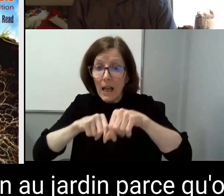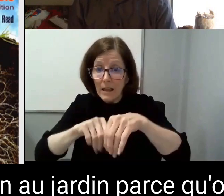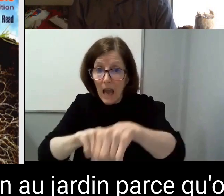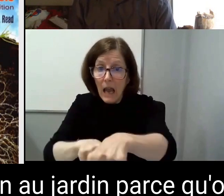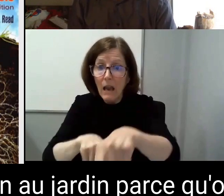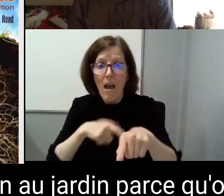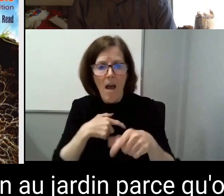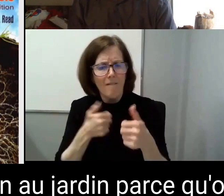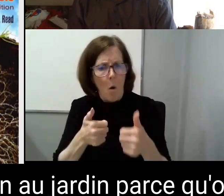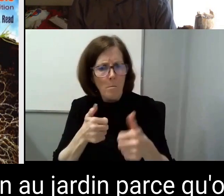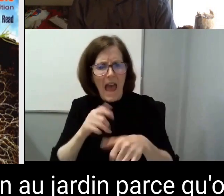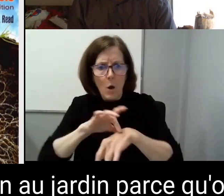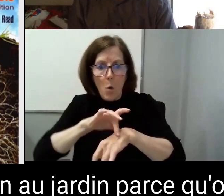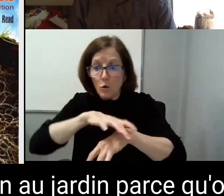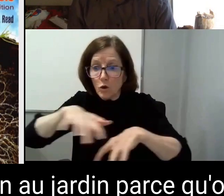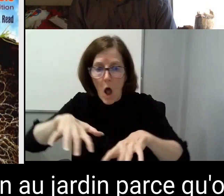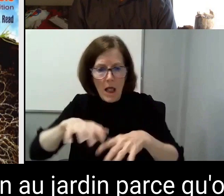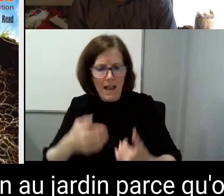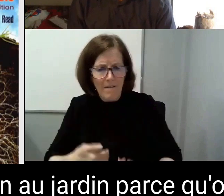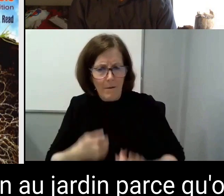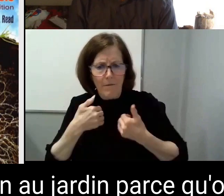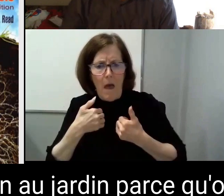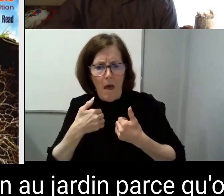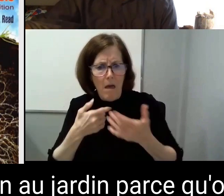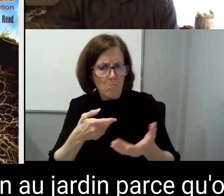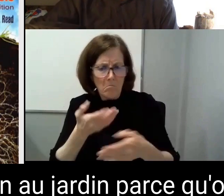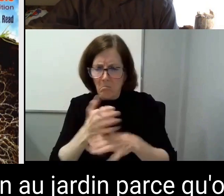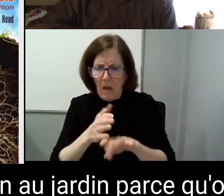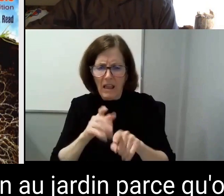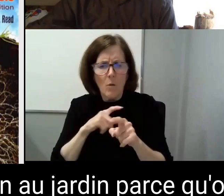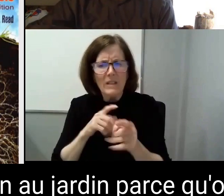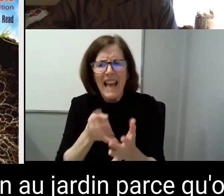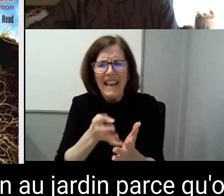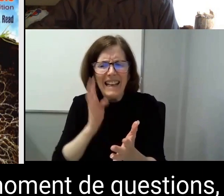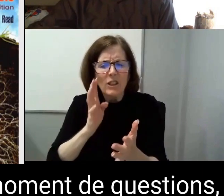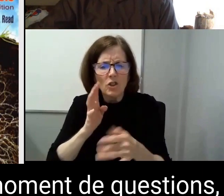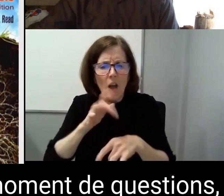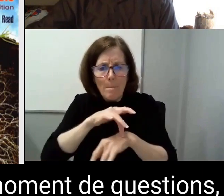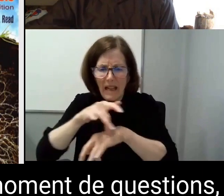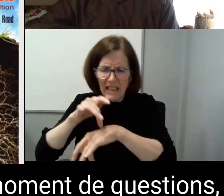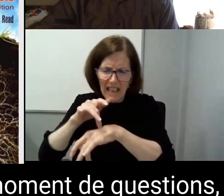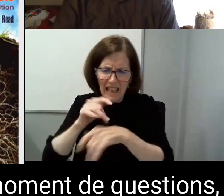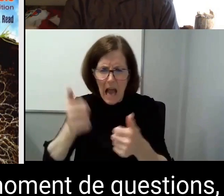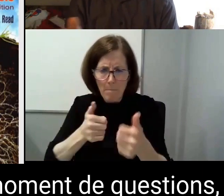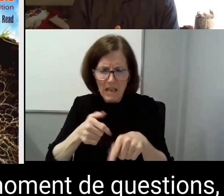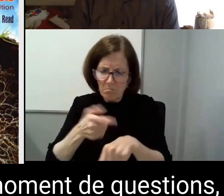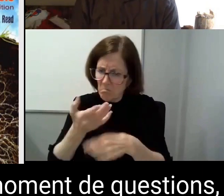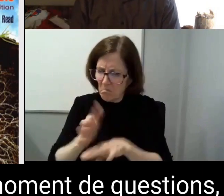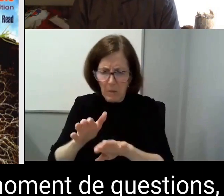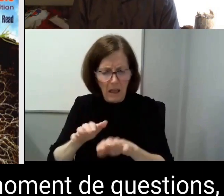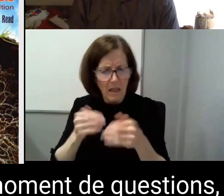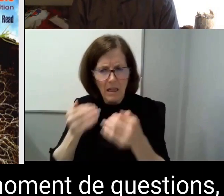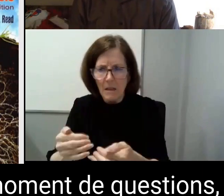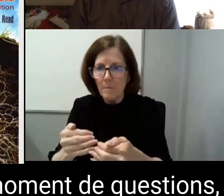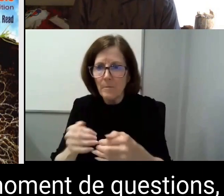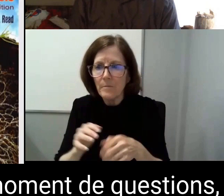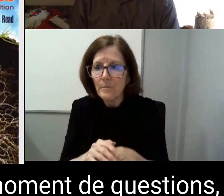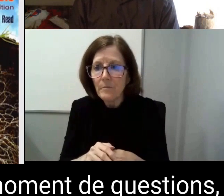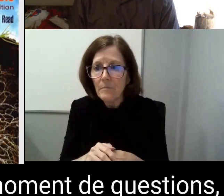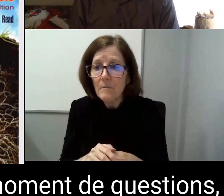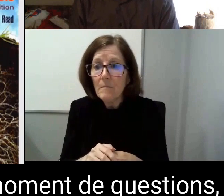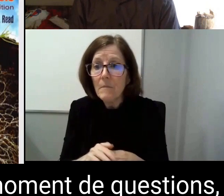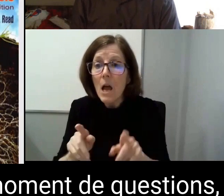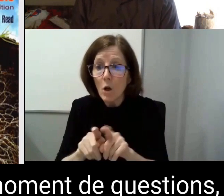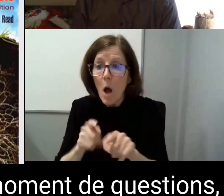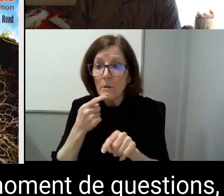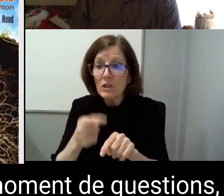qui est vivant et qui est riche en bactéries. Comme je disais, juste on va prendre un